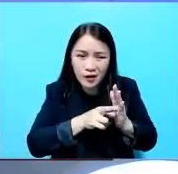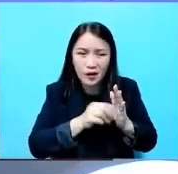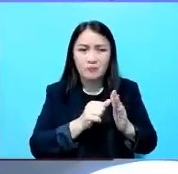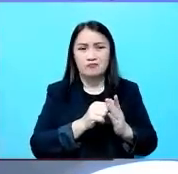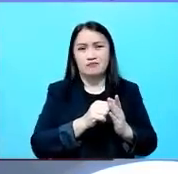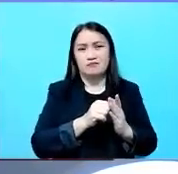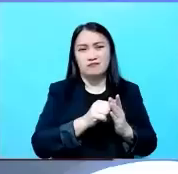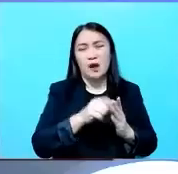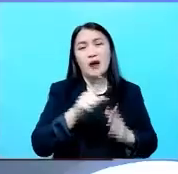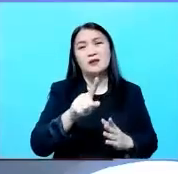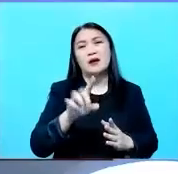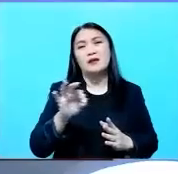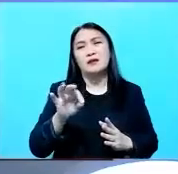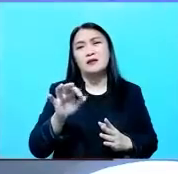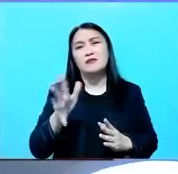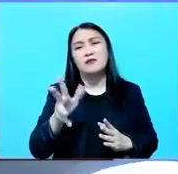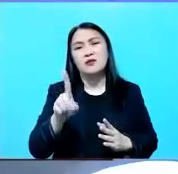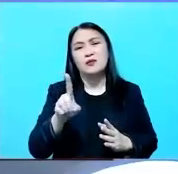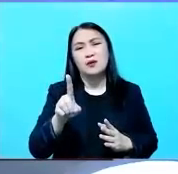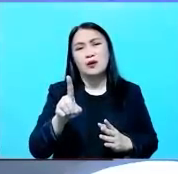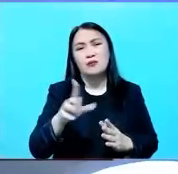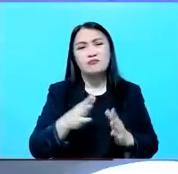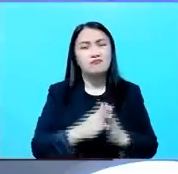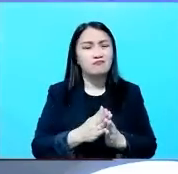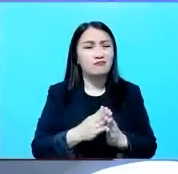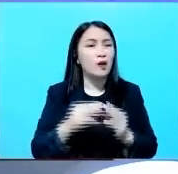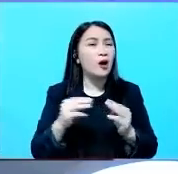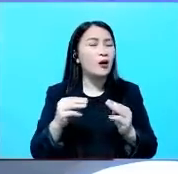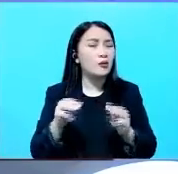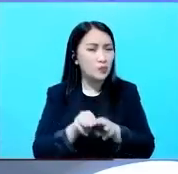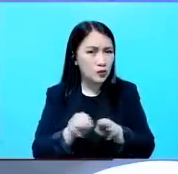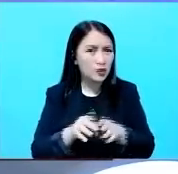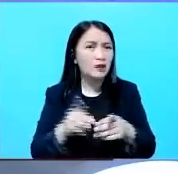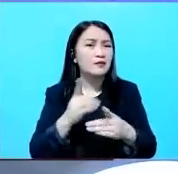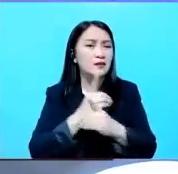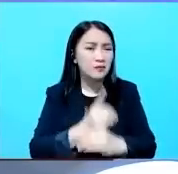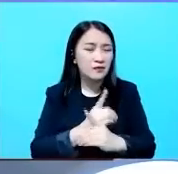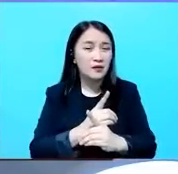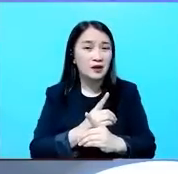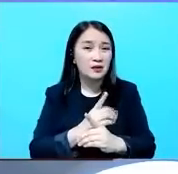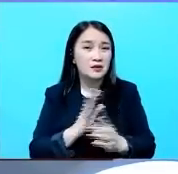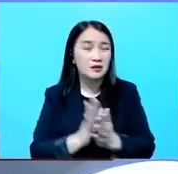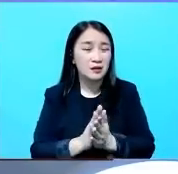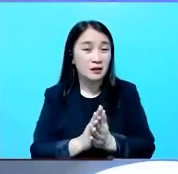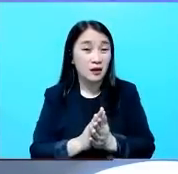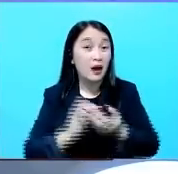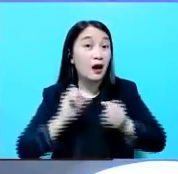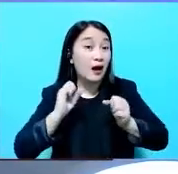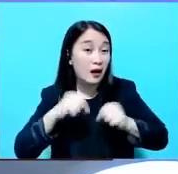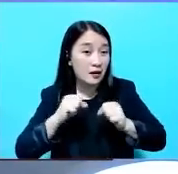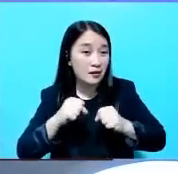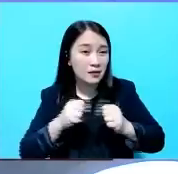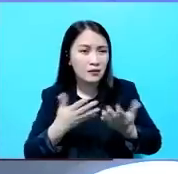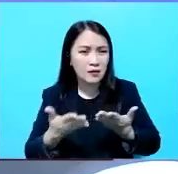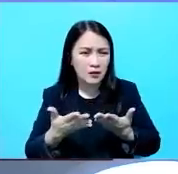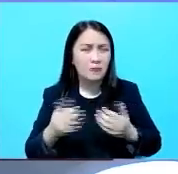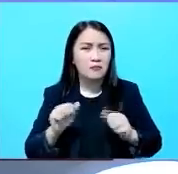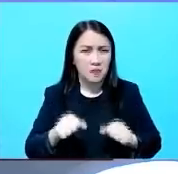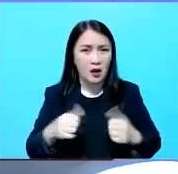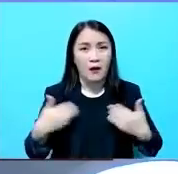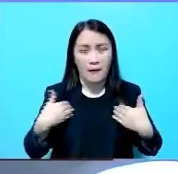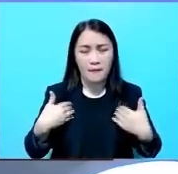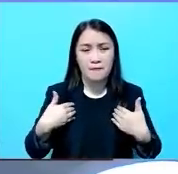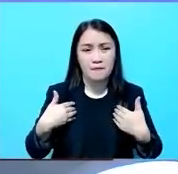na obligado ang Pilipinas na tumulong sa US kung sakaling mapalaban ang anumang pwersa nito sa Pasipiko.